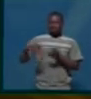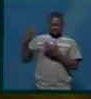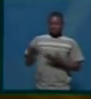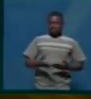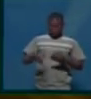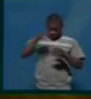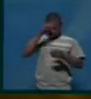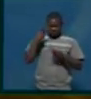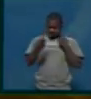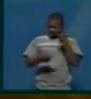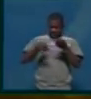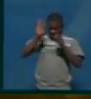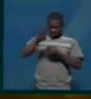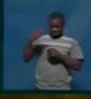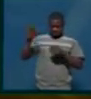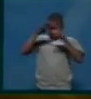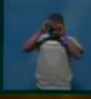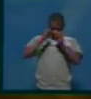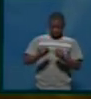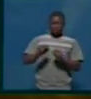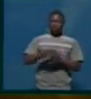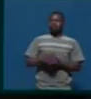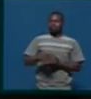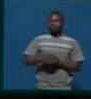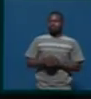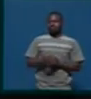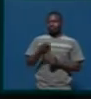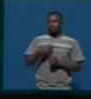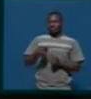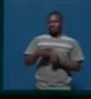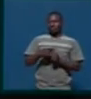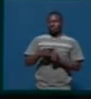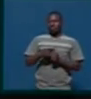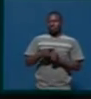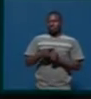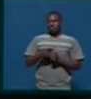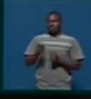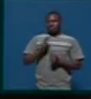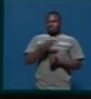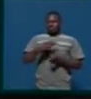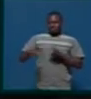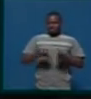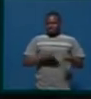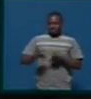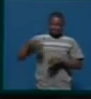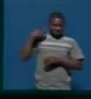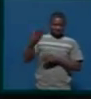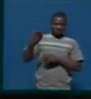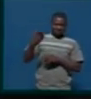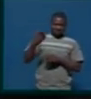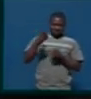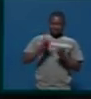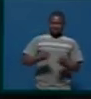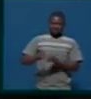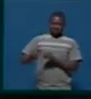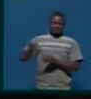à cette occasion de éventuelle visite du Président au Japon, nous allons faire organiser un forum